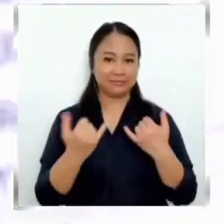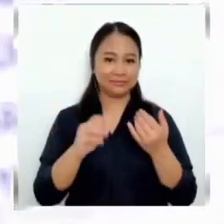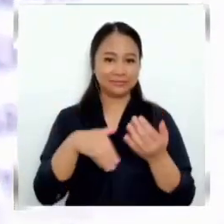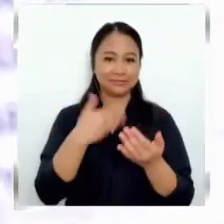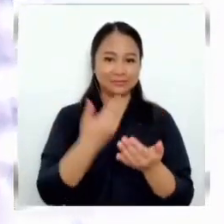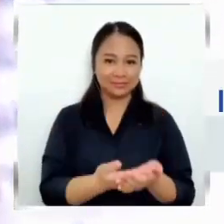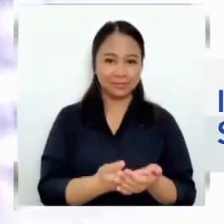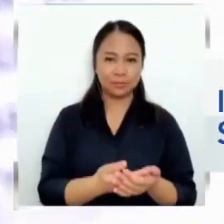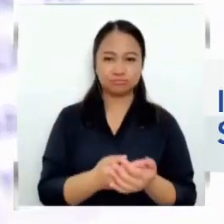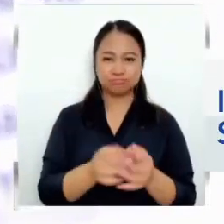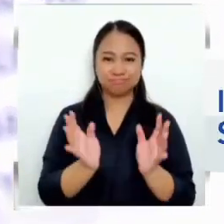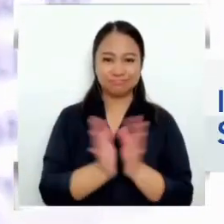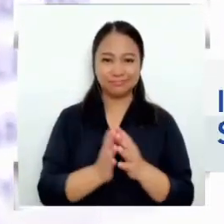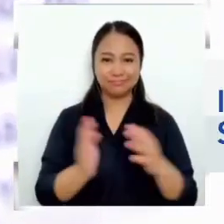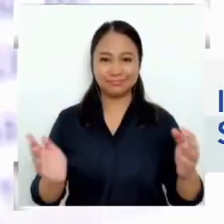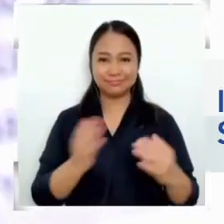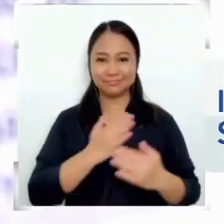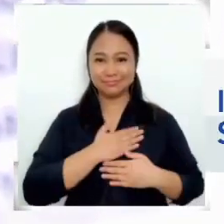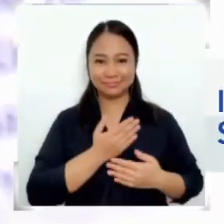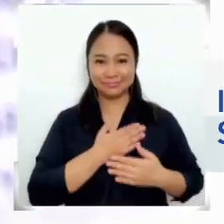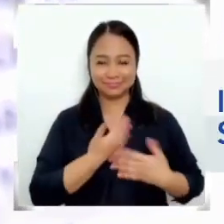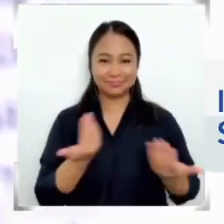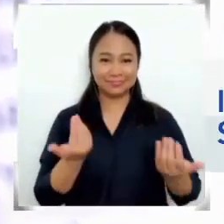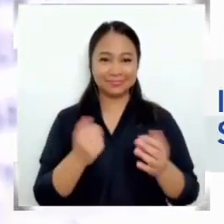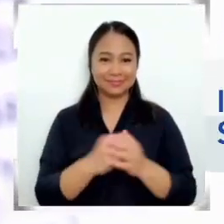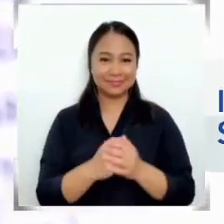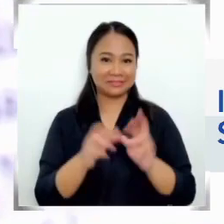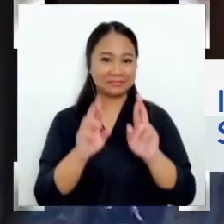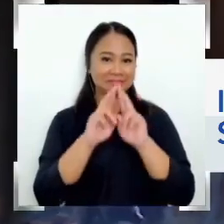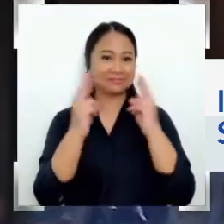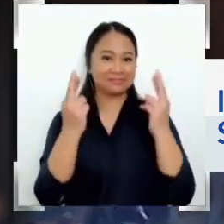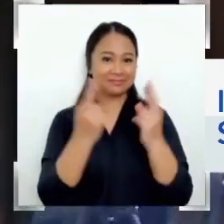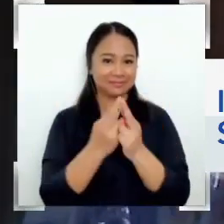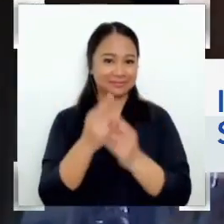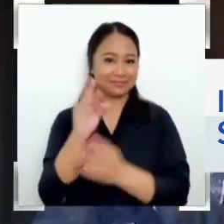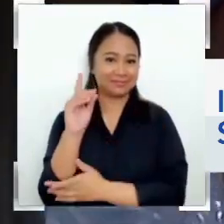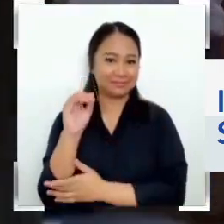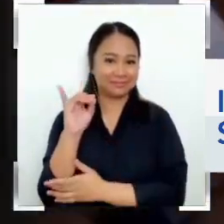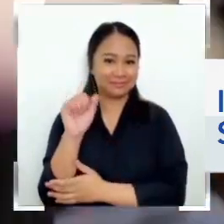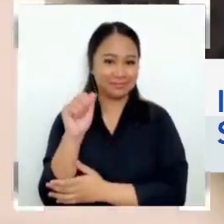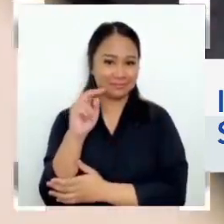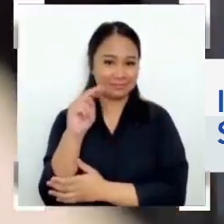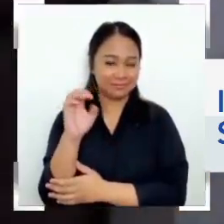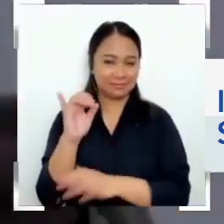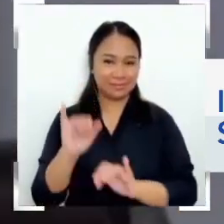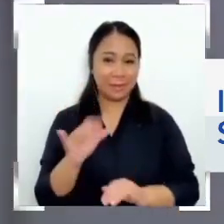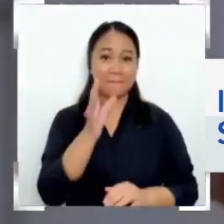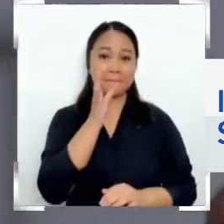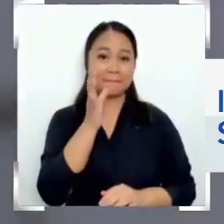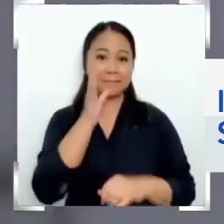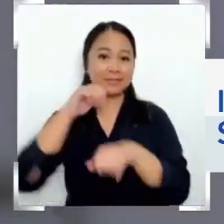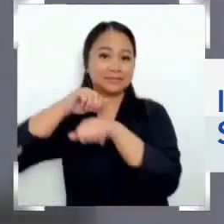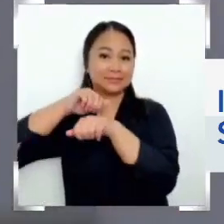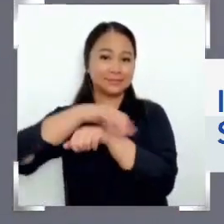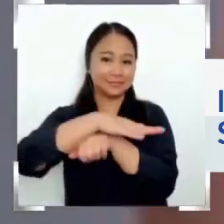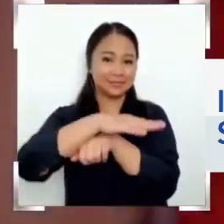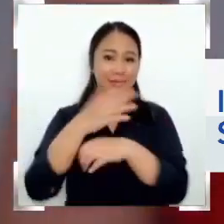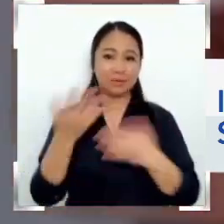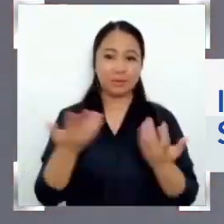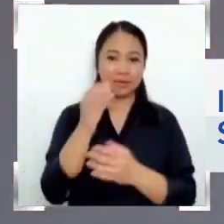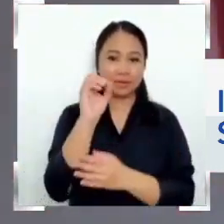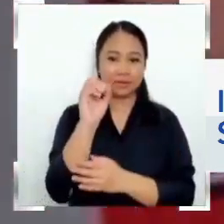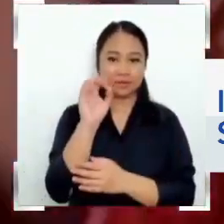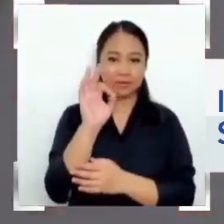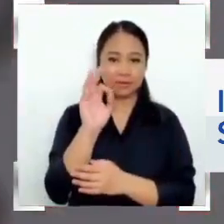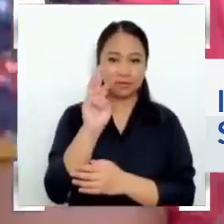Tuwang-tuwa ang mag-anak ni Dayan nang dumating ang balikbayan box ng kanyang inang si Lilibet, OFW, sa Riyadh, Saudi